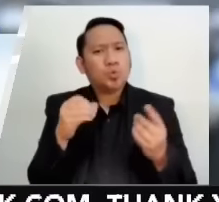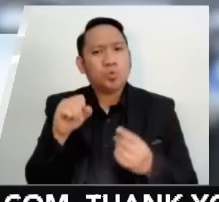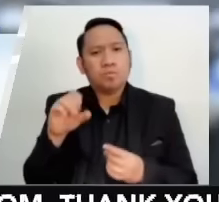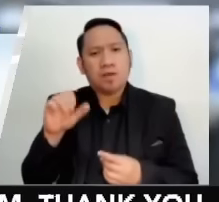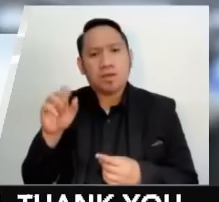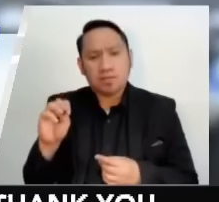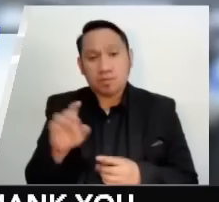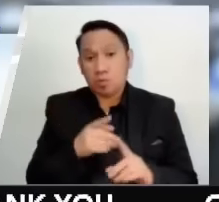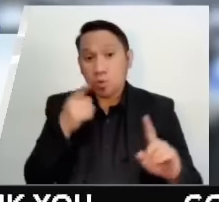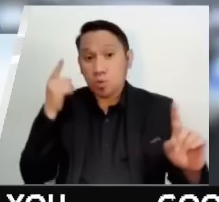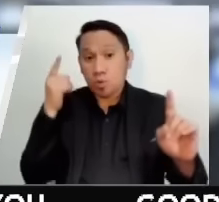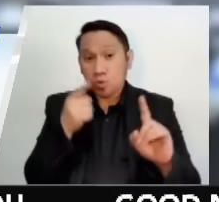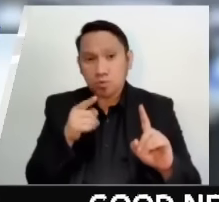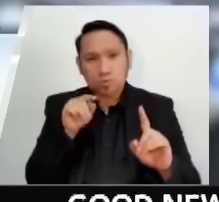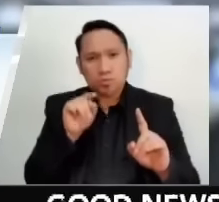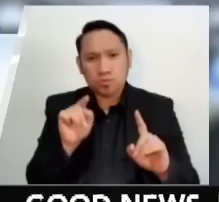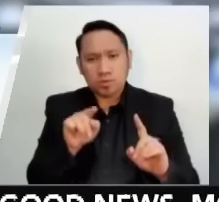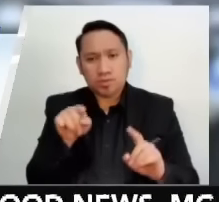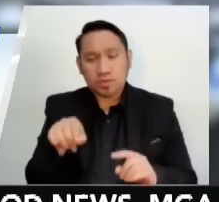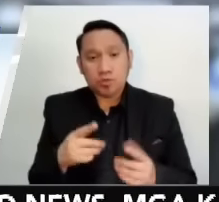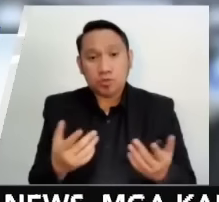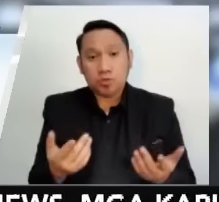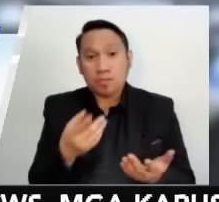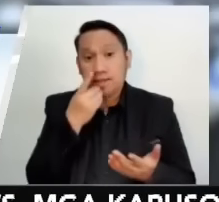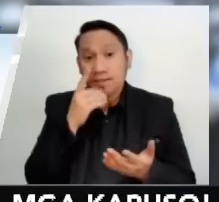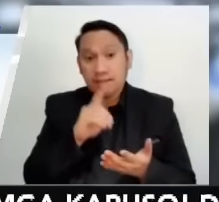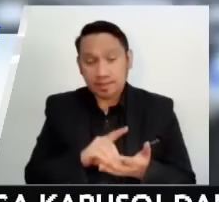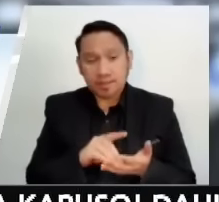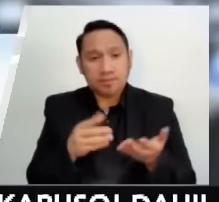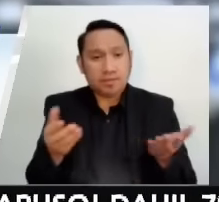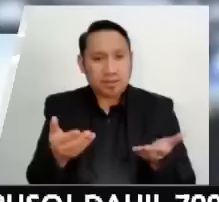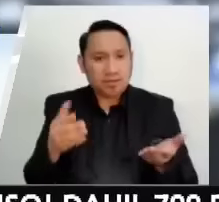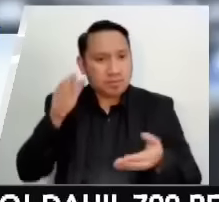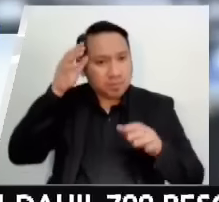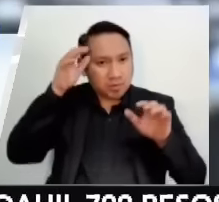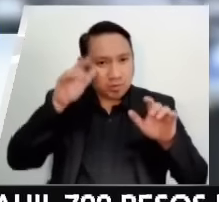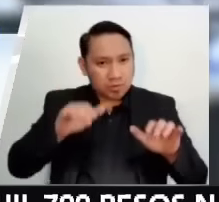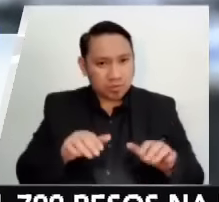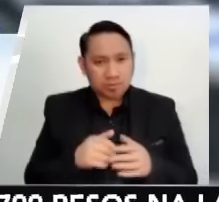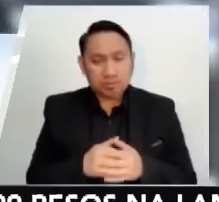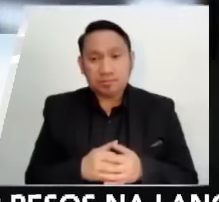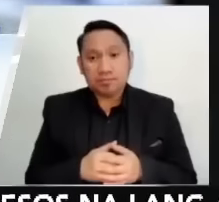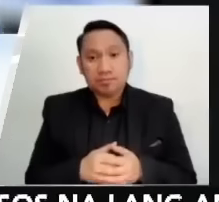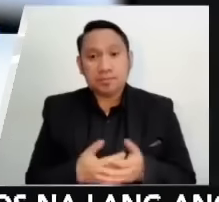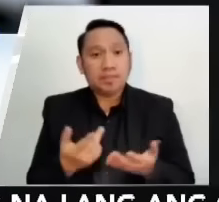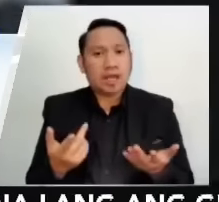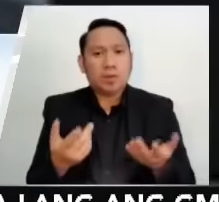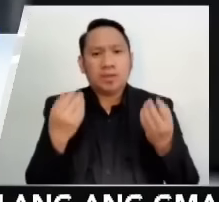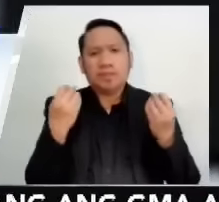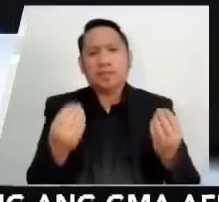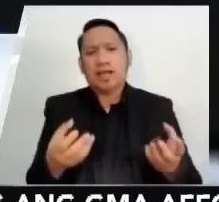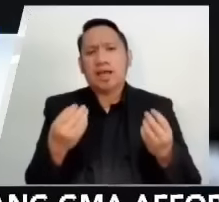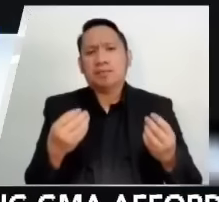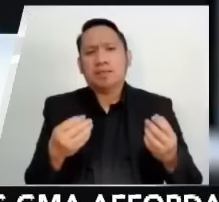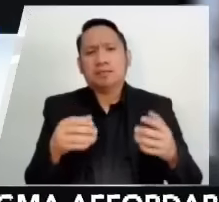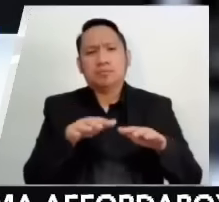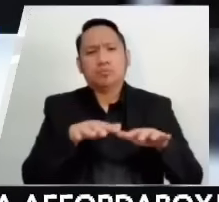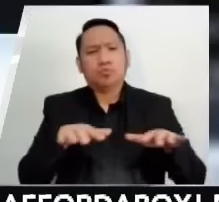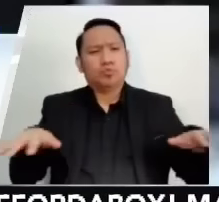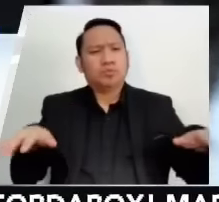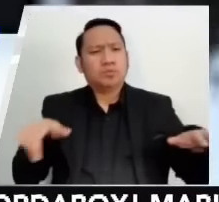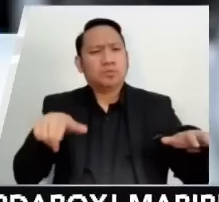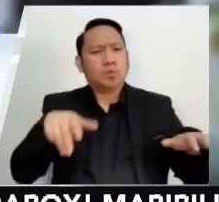search warrant ay yung electronic data na makikita rito sa mga Computer ngayon kung makikita ninyo napakaraming computer at dahil pinoproseso pa yung operasyon na